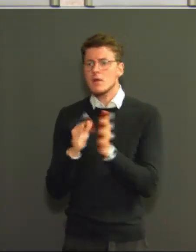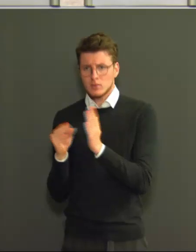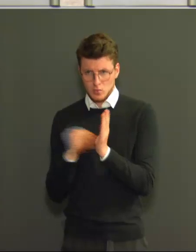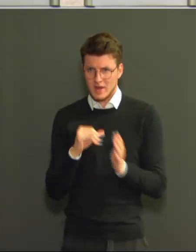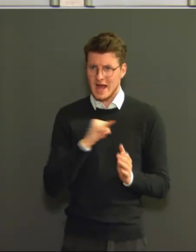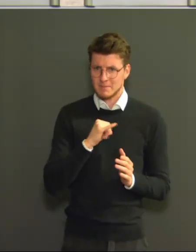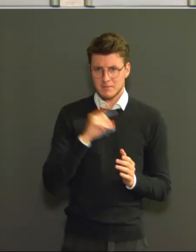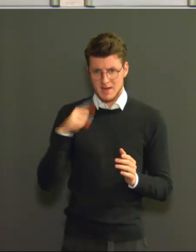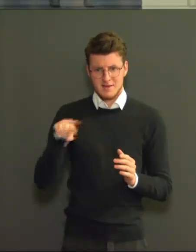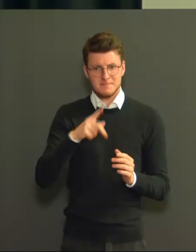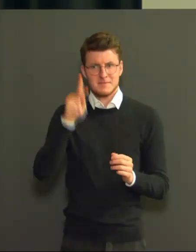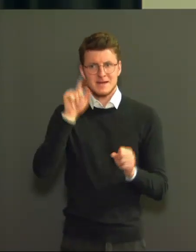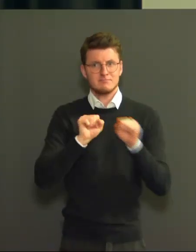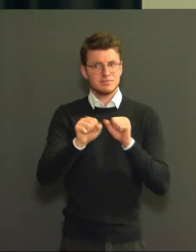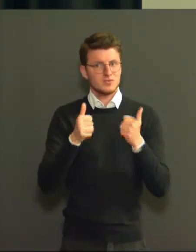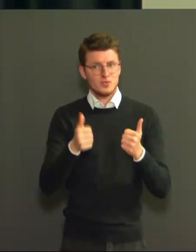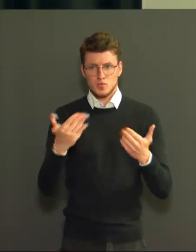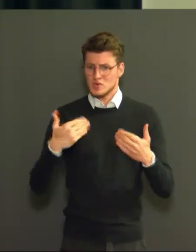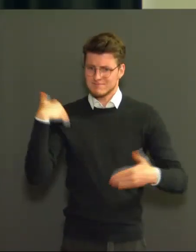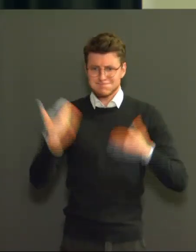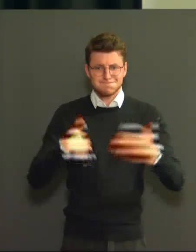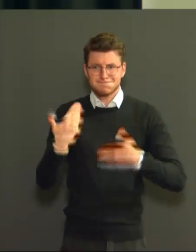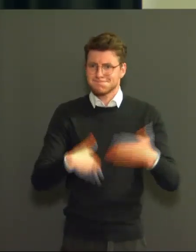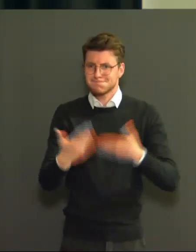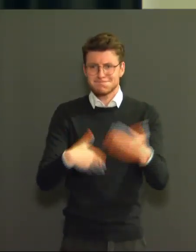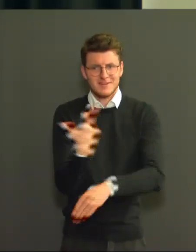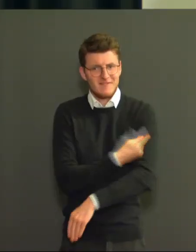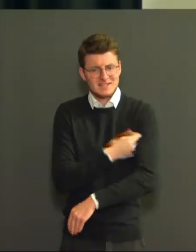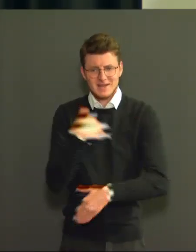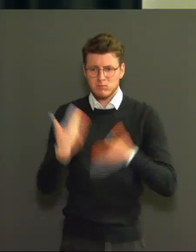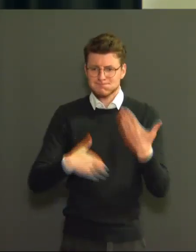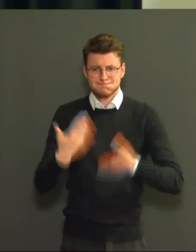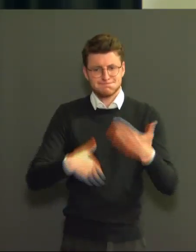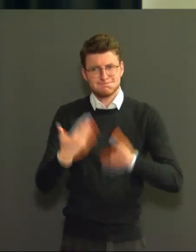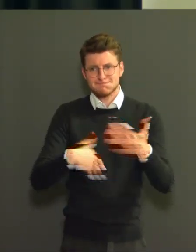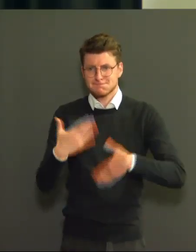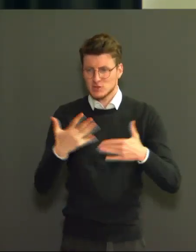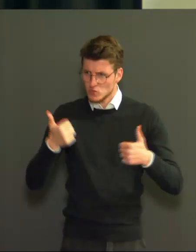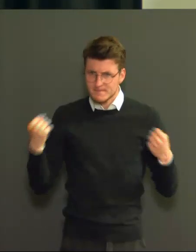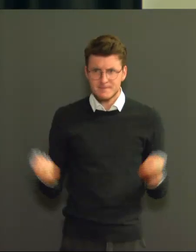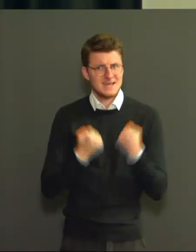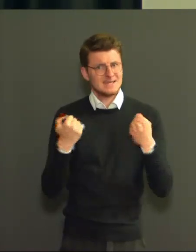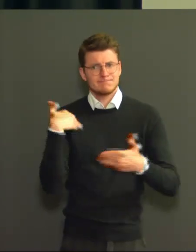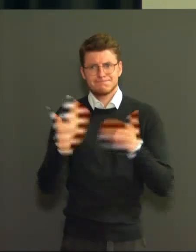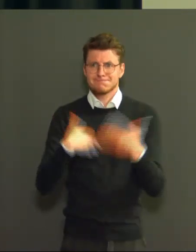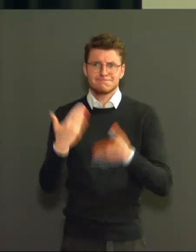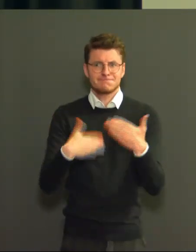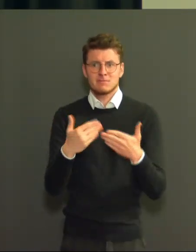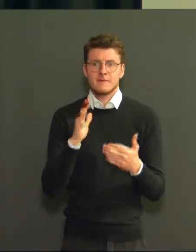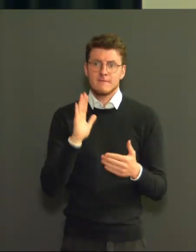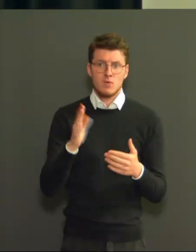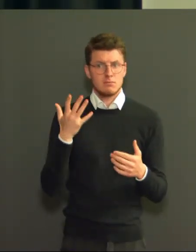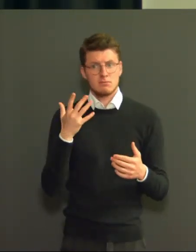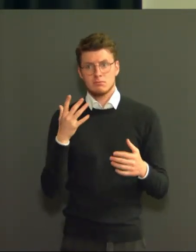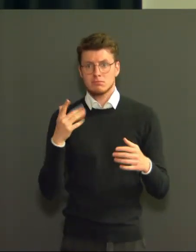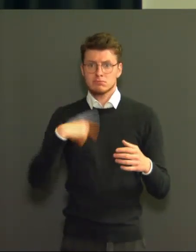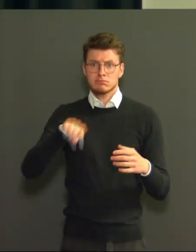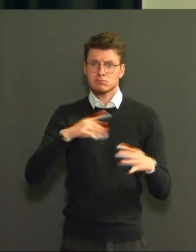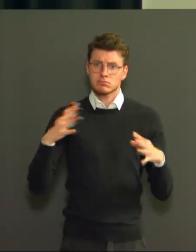Vandaag zitten we op schema met onze vaccinatiecampagne. En we zijn goed op weg om onze gezamenlijke weddenschap te